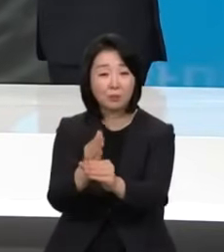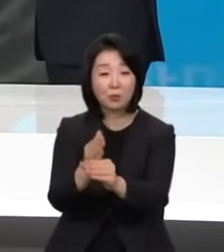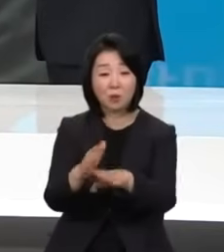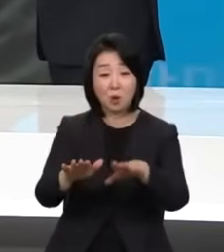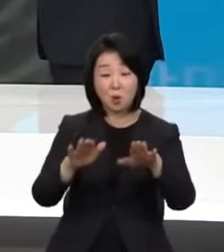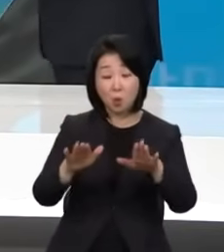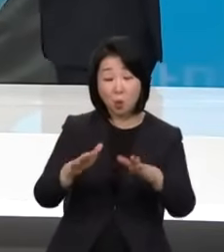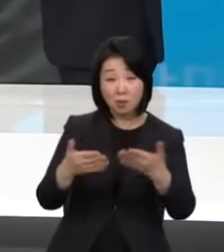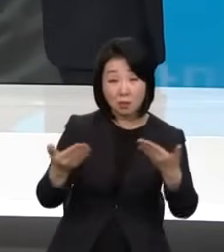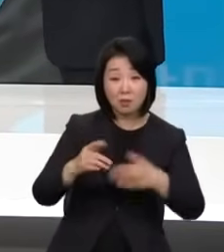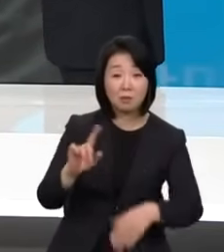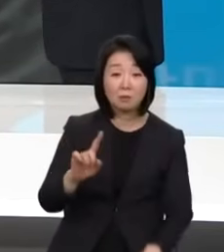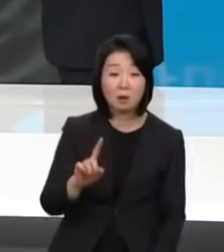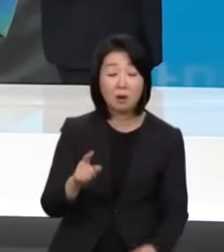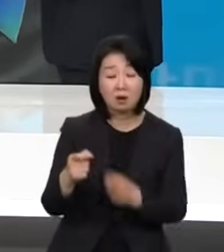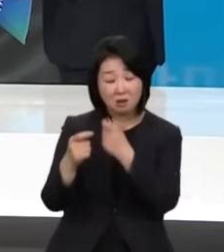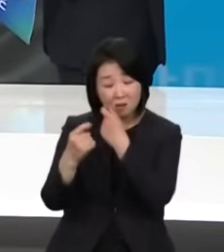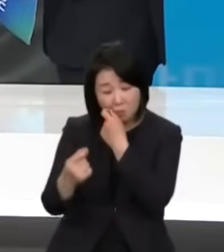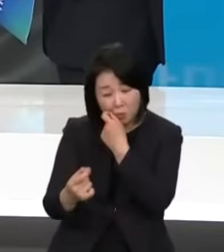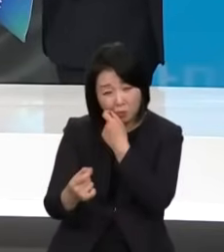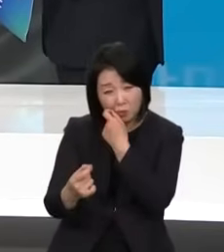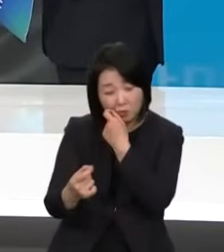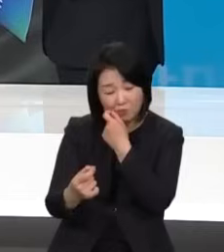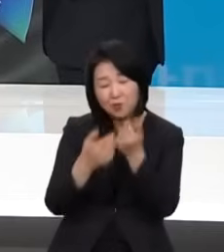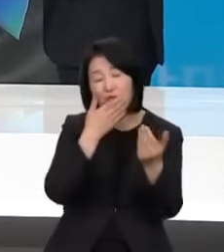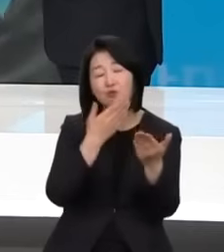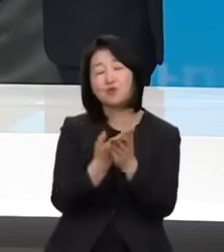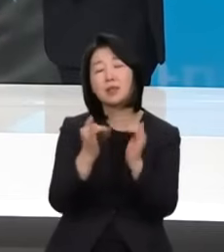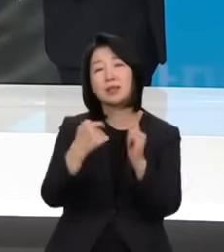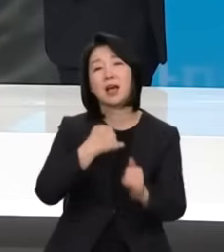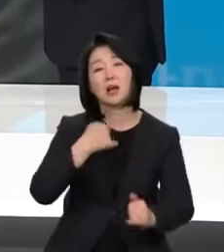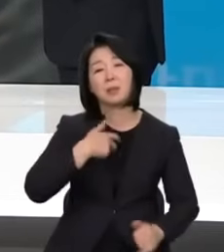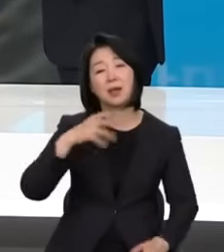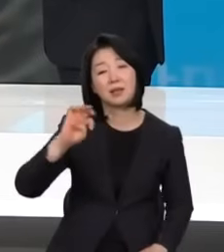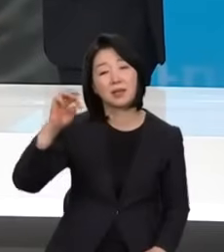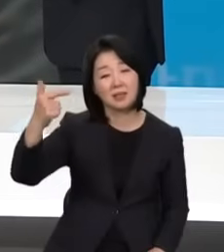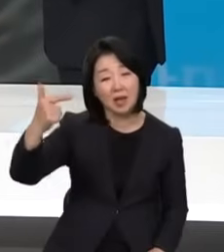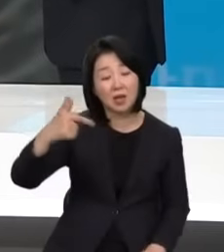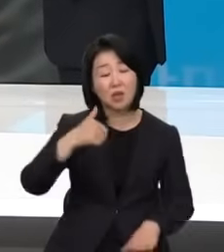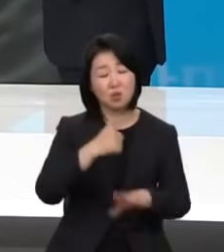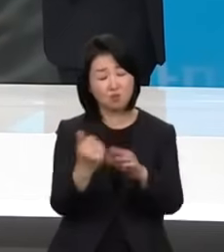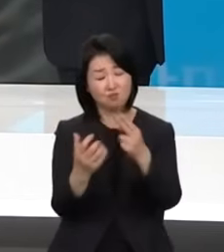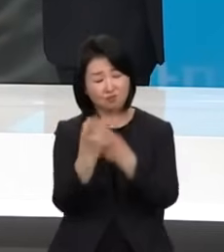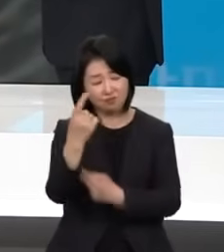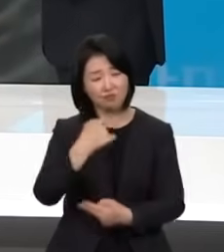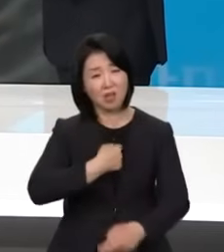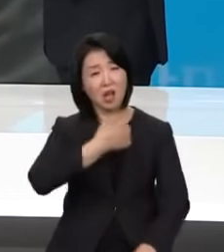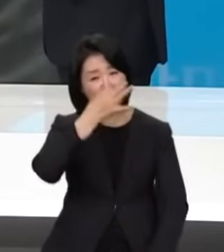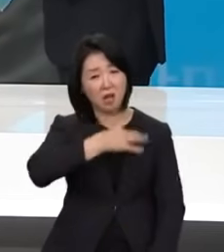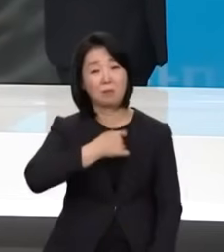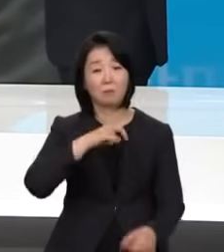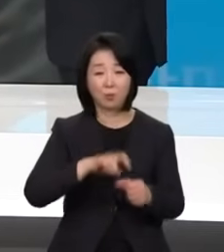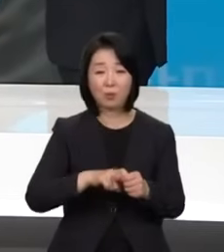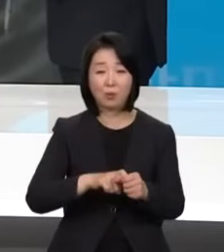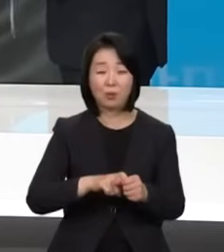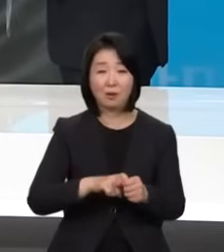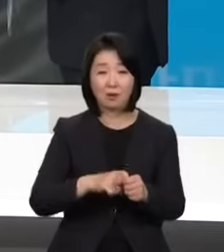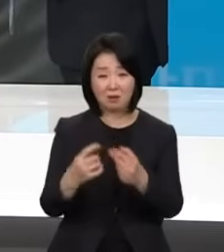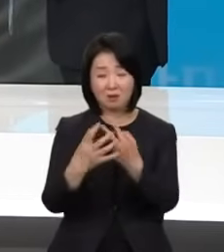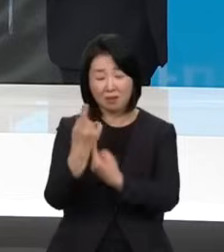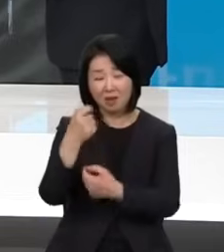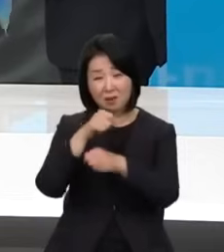오늘 일정은 자, 보수의 적자가 자신임을 내세워서 자신에게 단일화가 유리하게 되도록 하려는 의도가 있었다. 설사